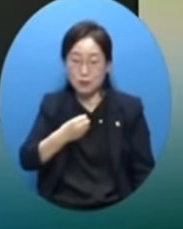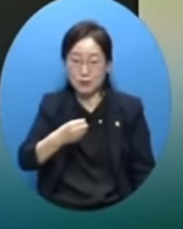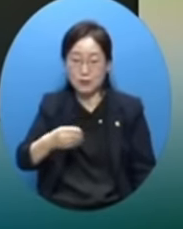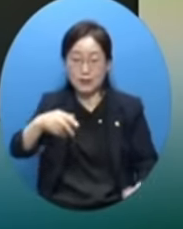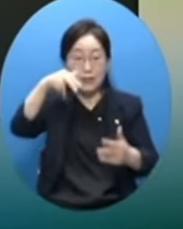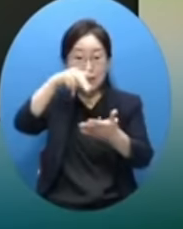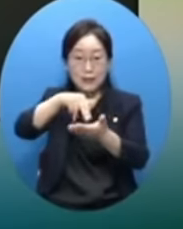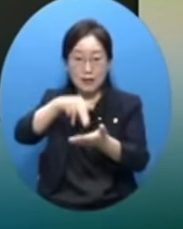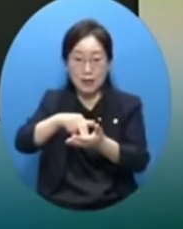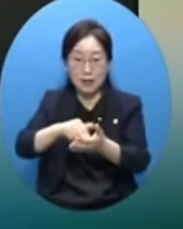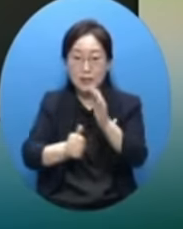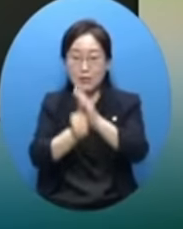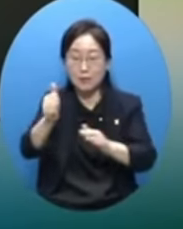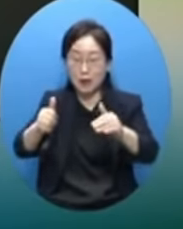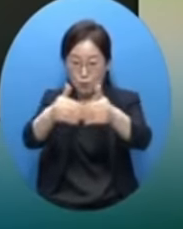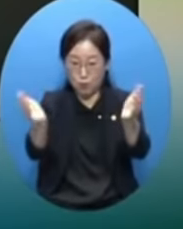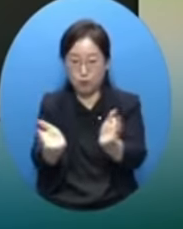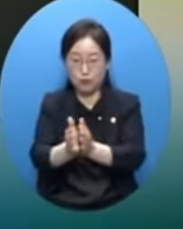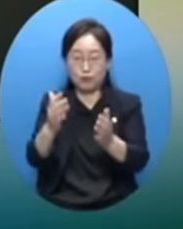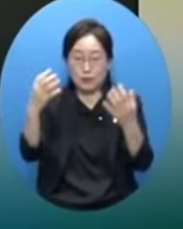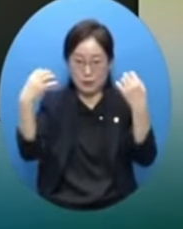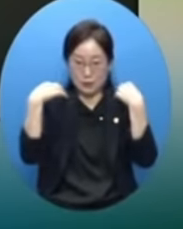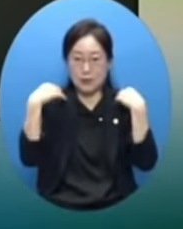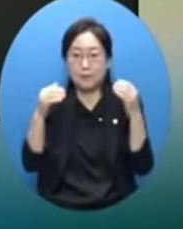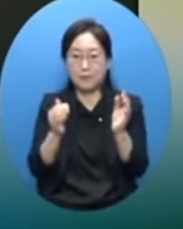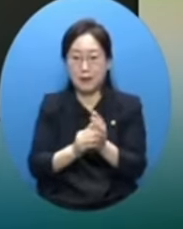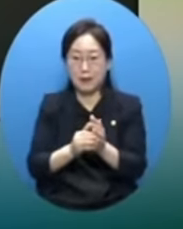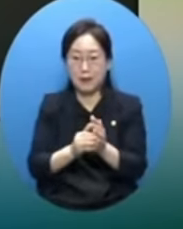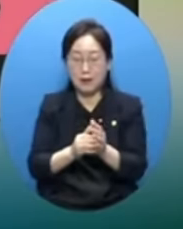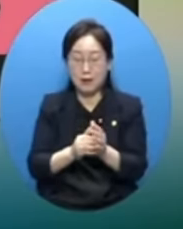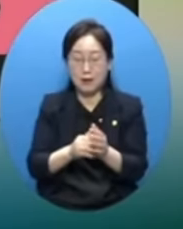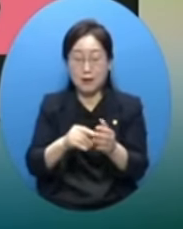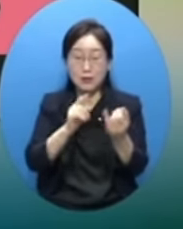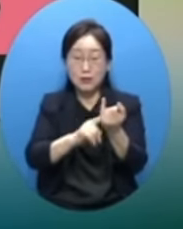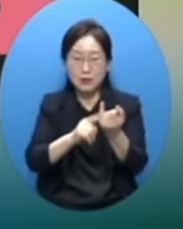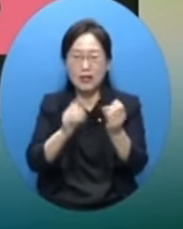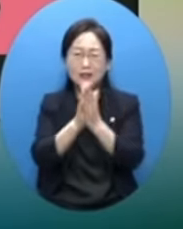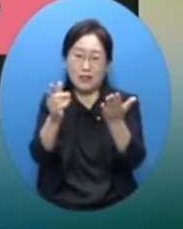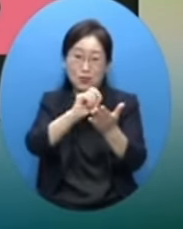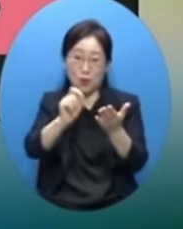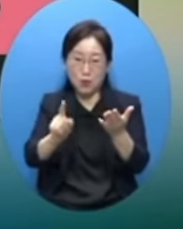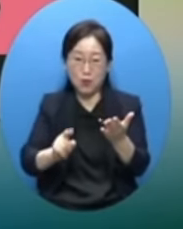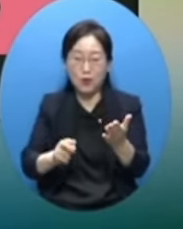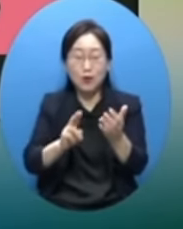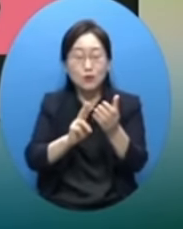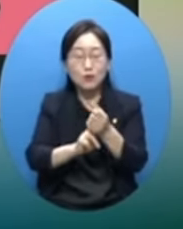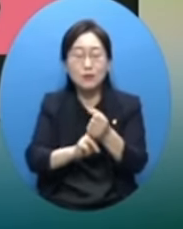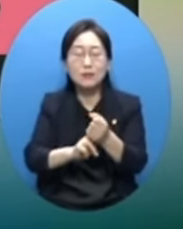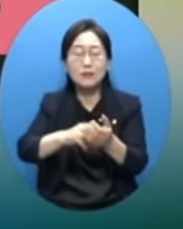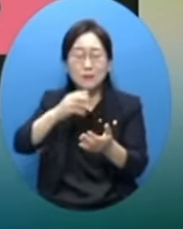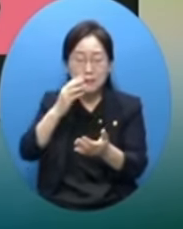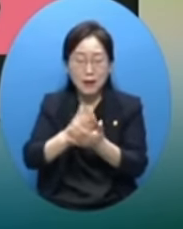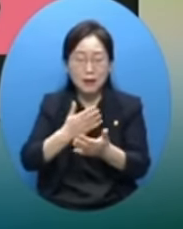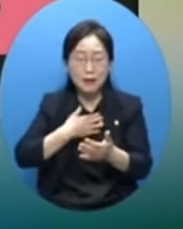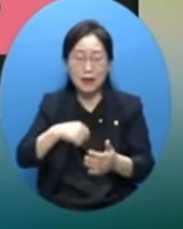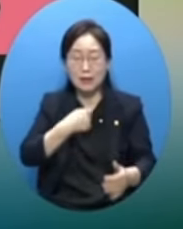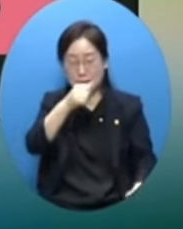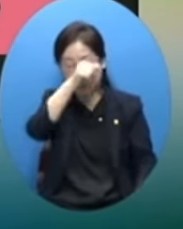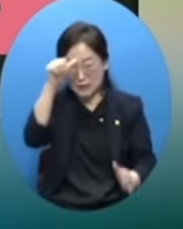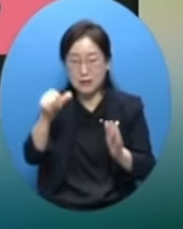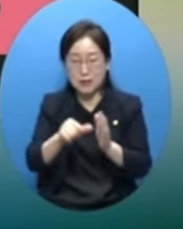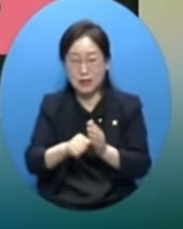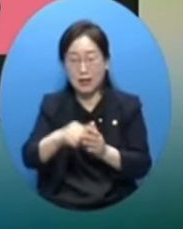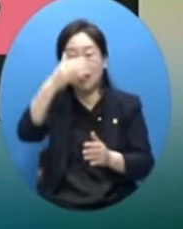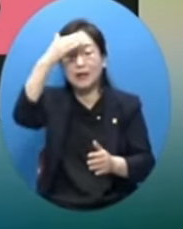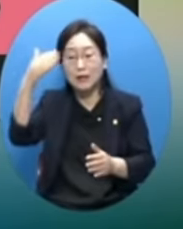맡게 됐는데 그러면서 그런 자기의 간증을 담은 책을 썼습니다. 숨지만 내 인생이잖아. 다행이다. 아침이 온다.